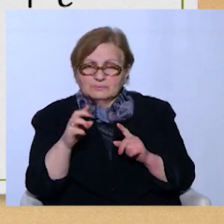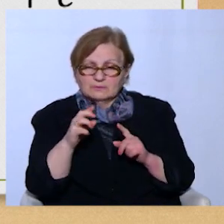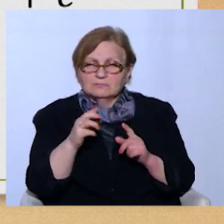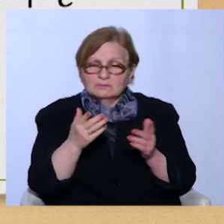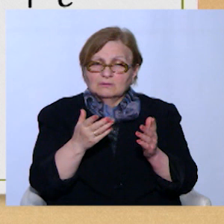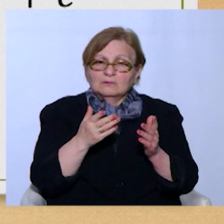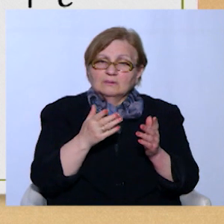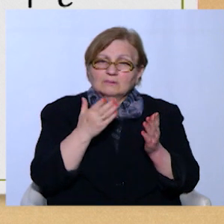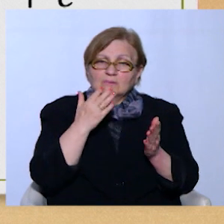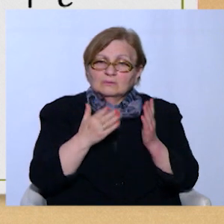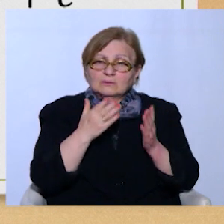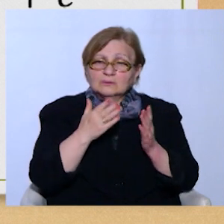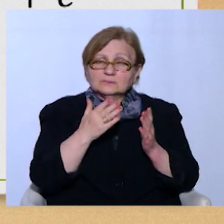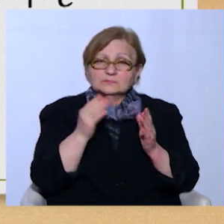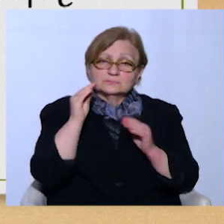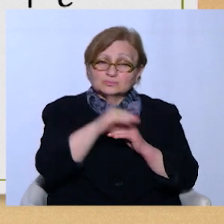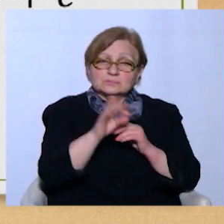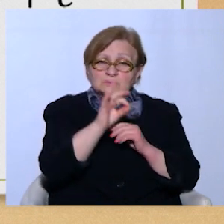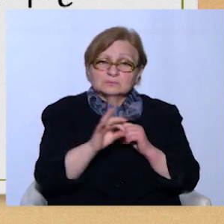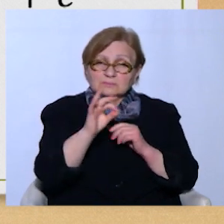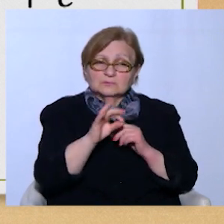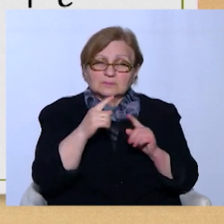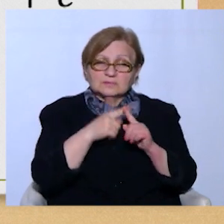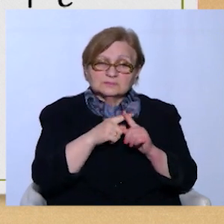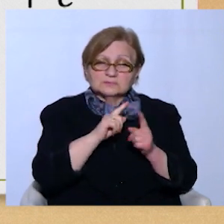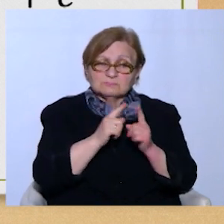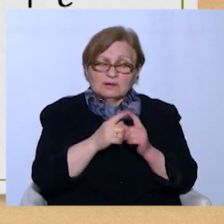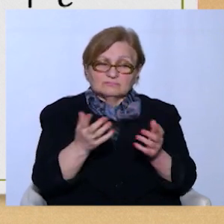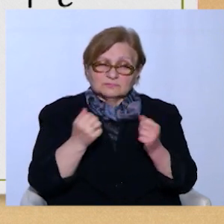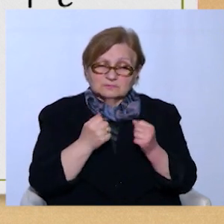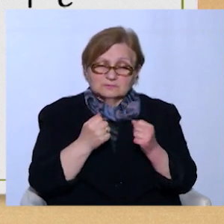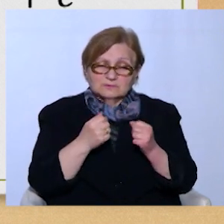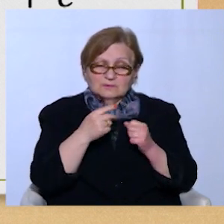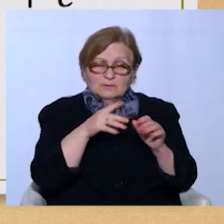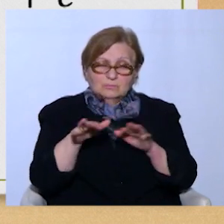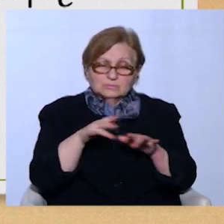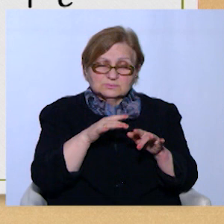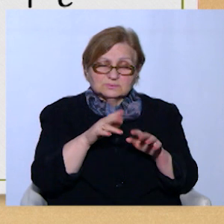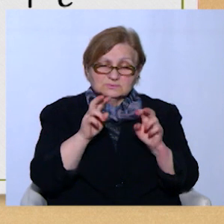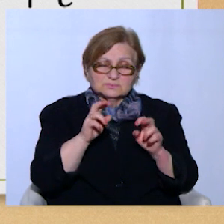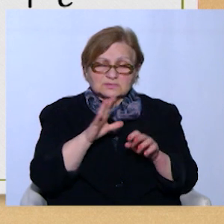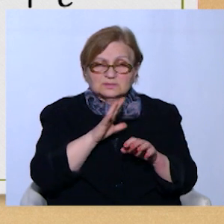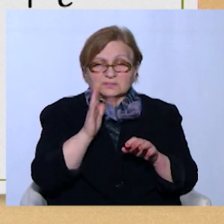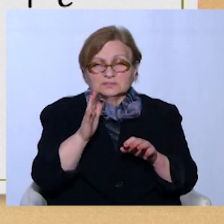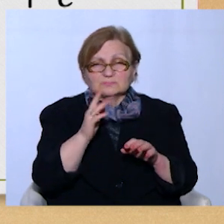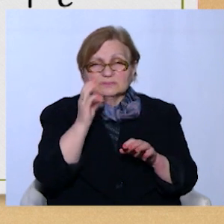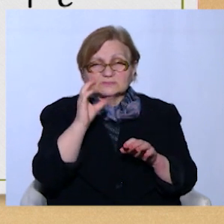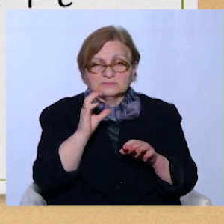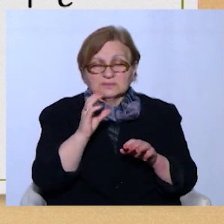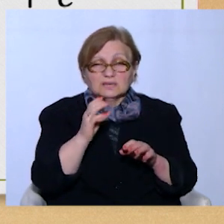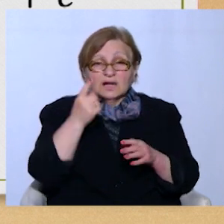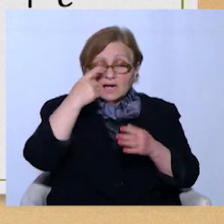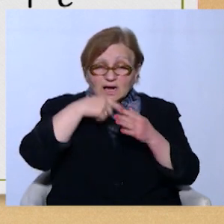ჩავსვათ. ხოლო თუ ჩავსვამთ 0-ს, x-ის მაგივრად მიიღება ფუნქციის მნიშვნელობა c. ანუ